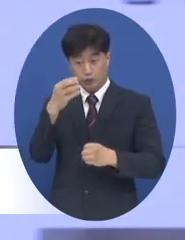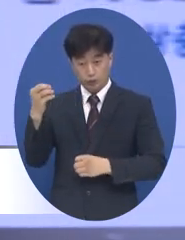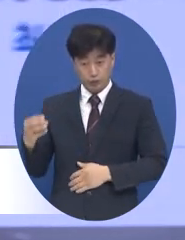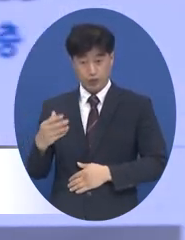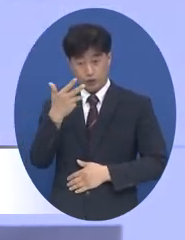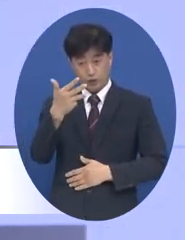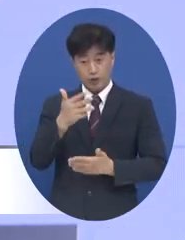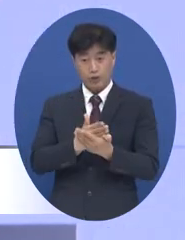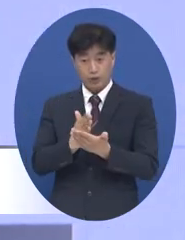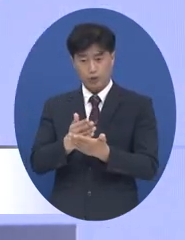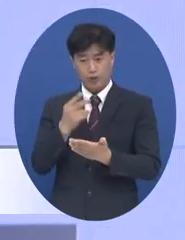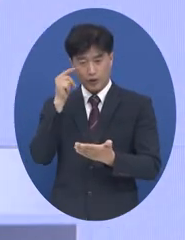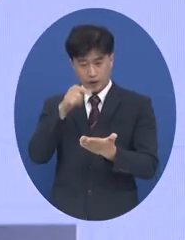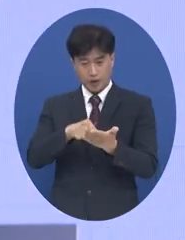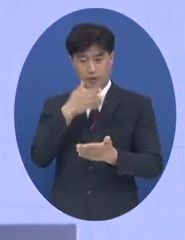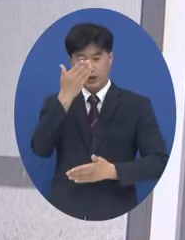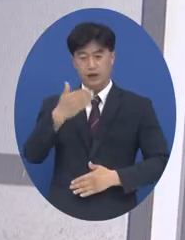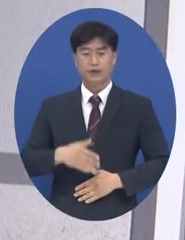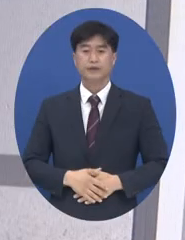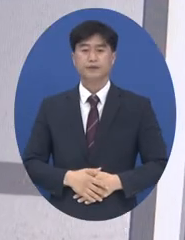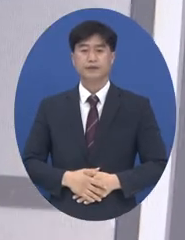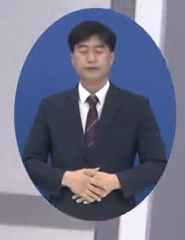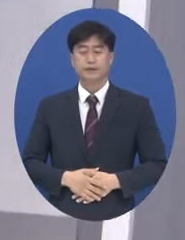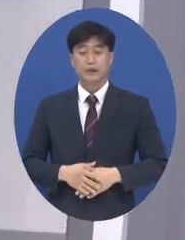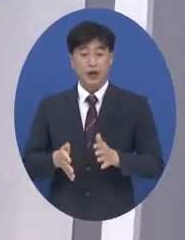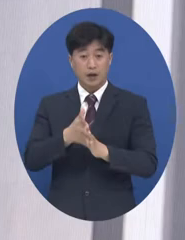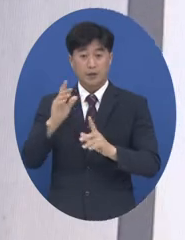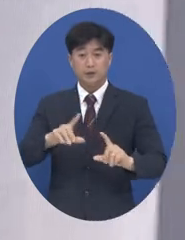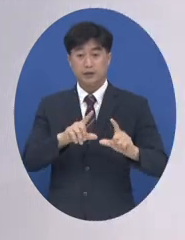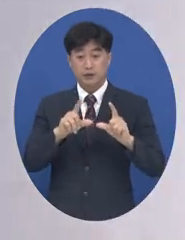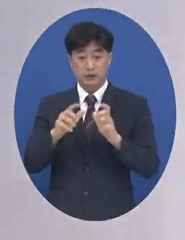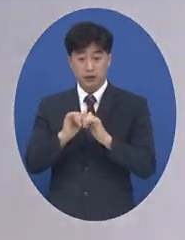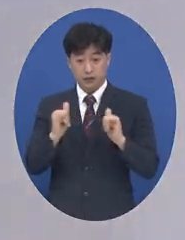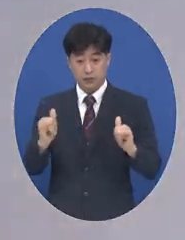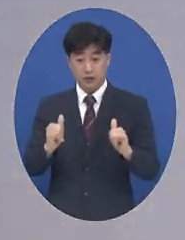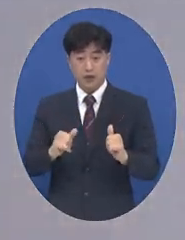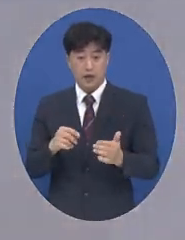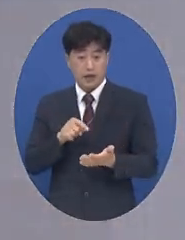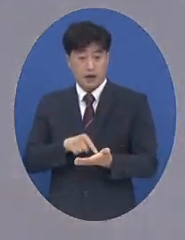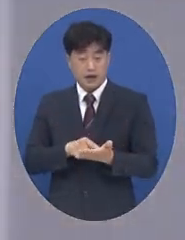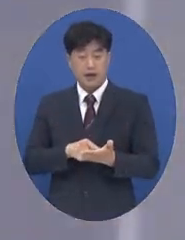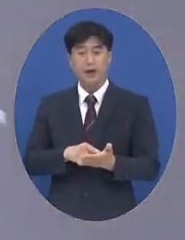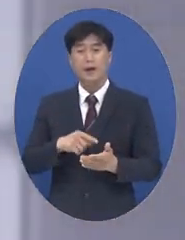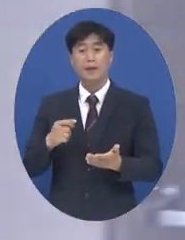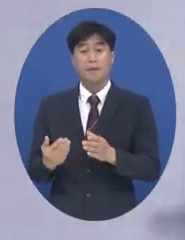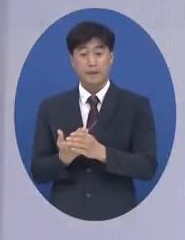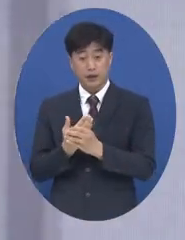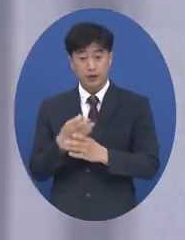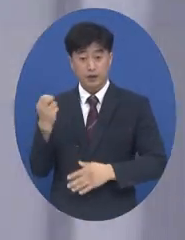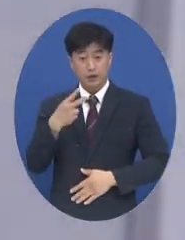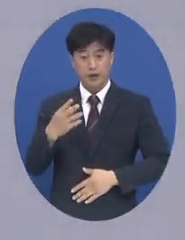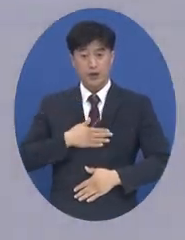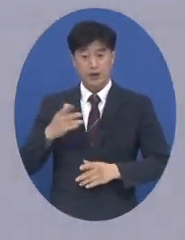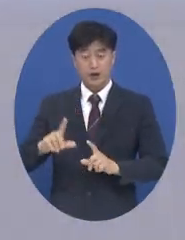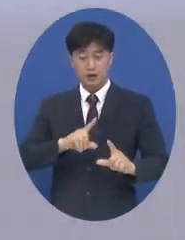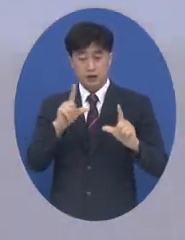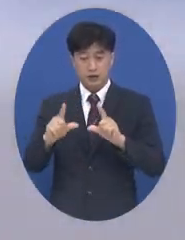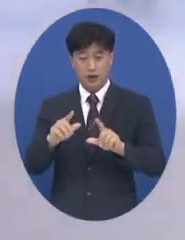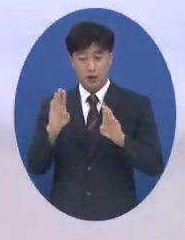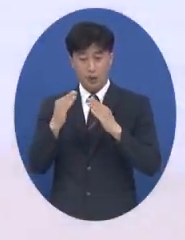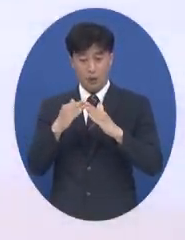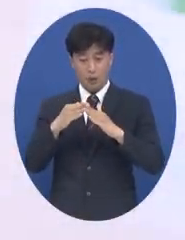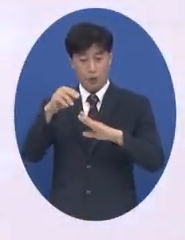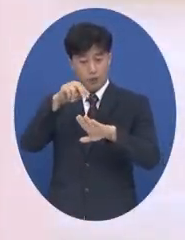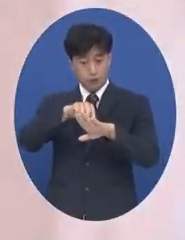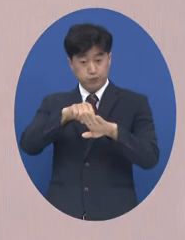8가지 정보를 열람할 수 있습니다 아파트 주민들은 비상 상황이 발생하는 경우는 물론 자신이 거주하는 아파트 옥상 출입문 의